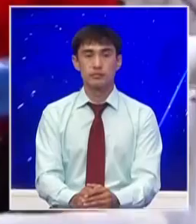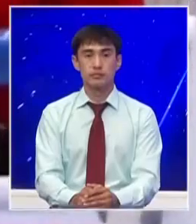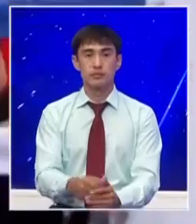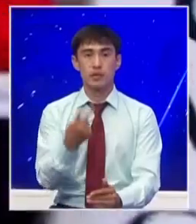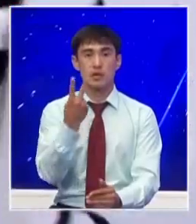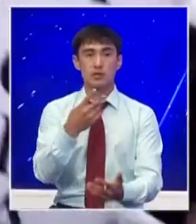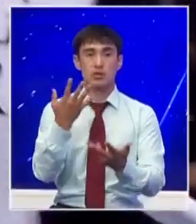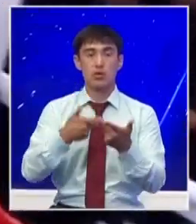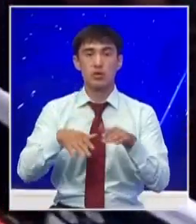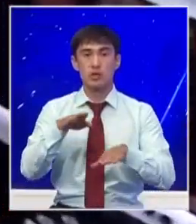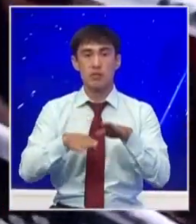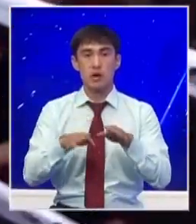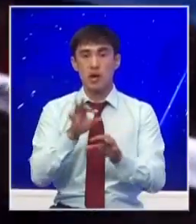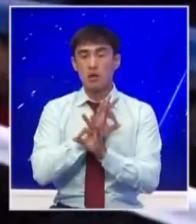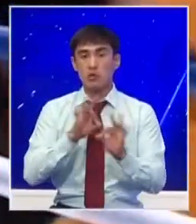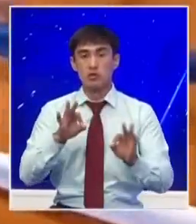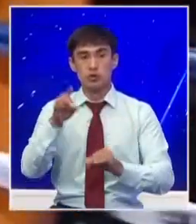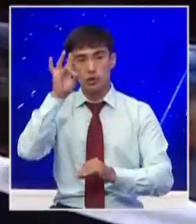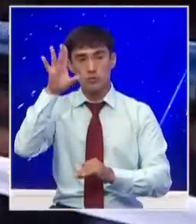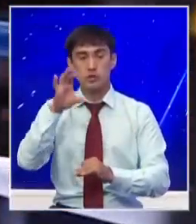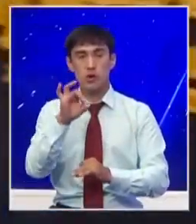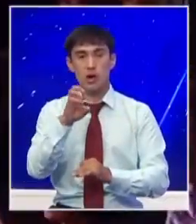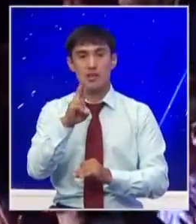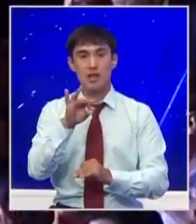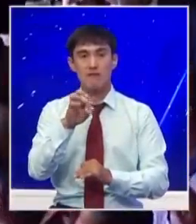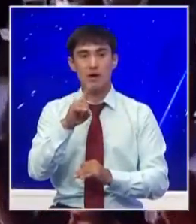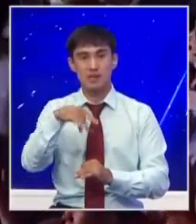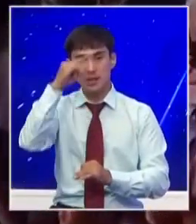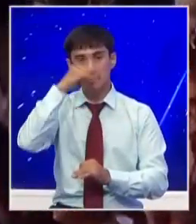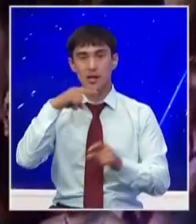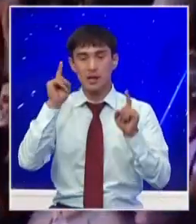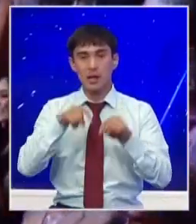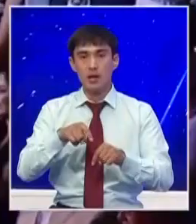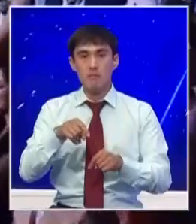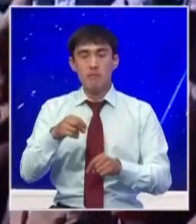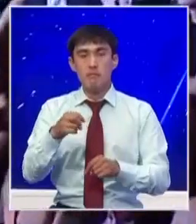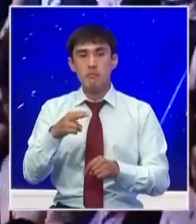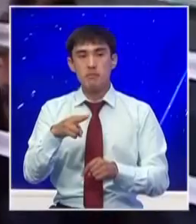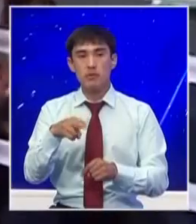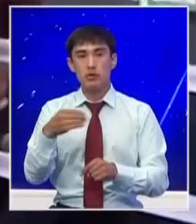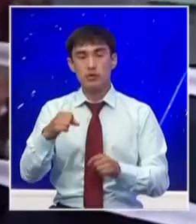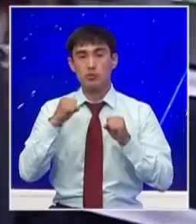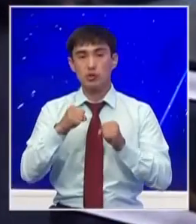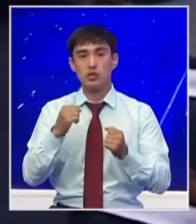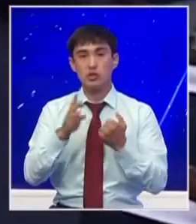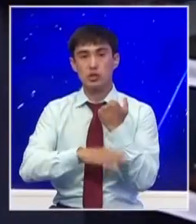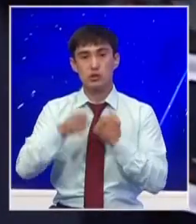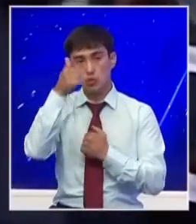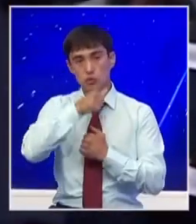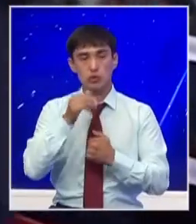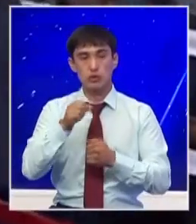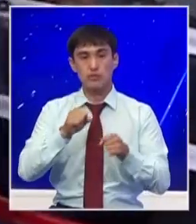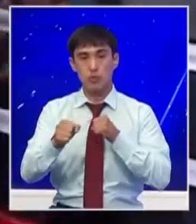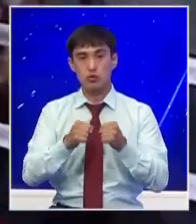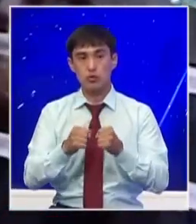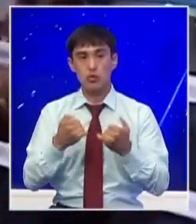Екінші ортақ салмақтағы абсолютті чемпион Сауль Канело Альварес Қазақстанға келмек. Мексикалық спортшы жыл соңында өтетін үлкен бокс кешінің